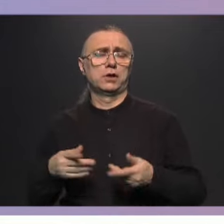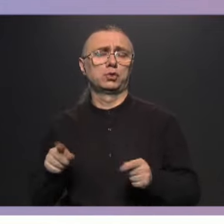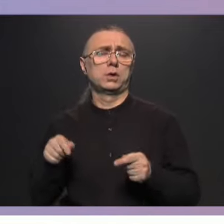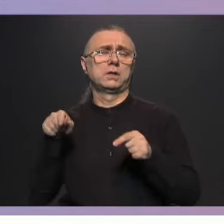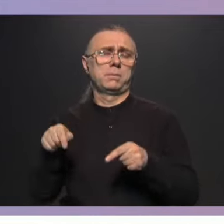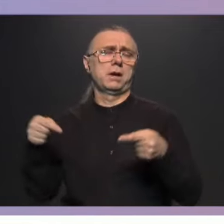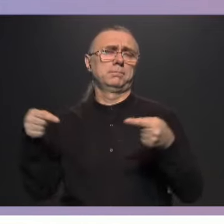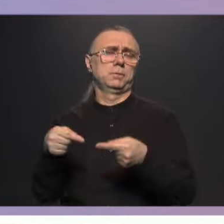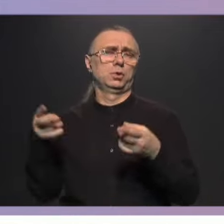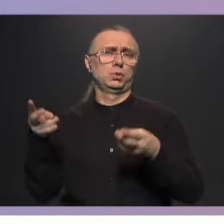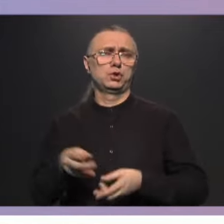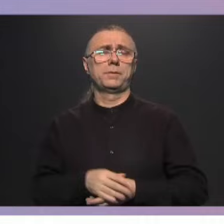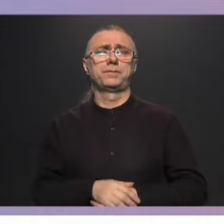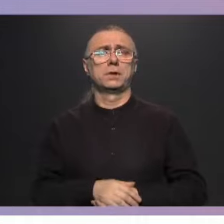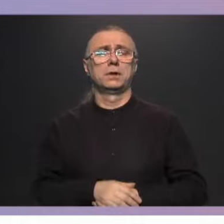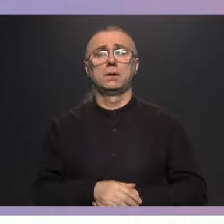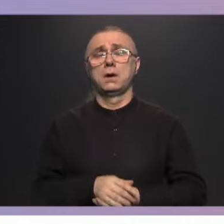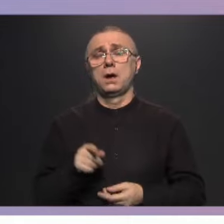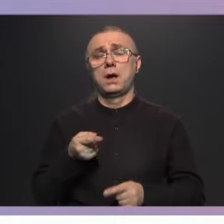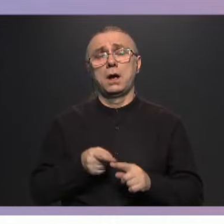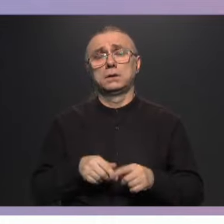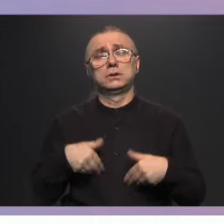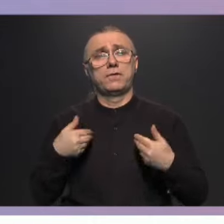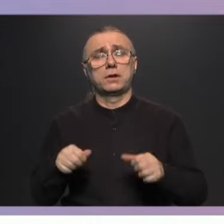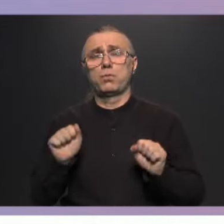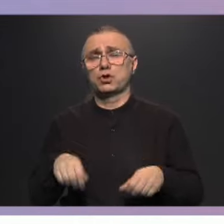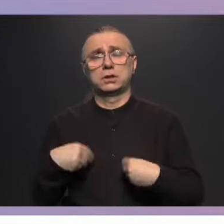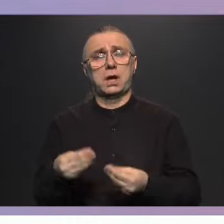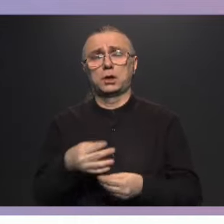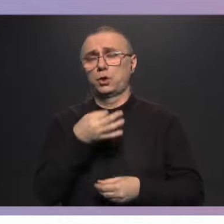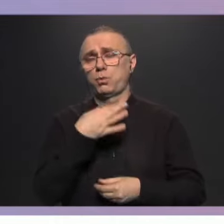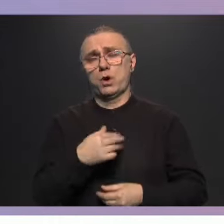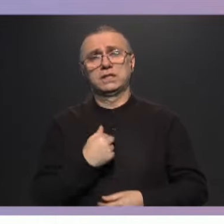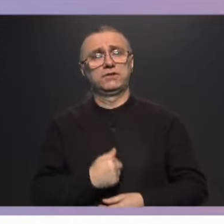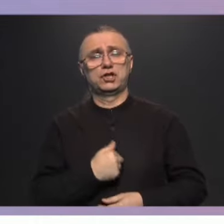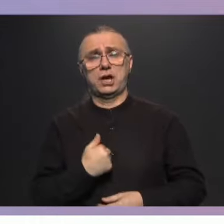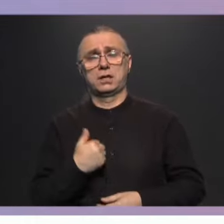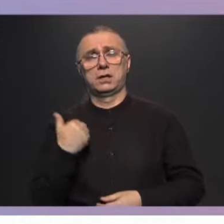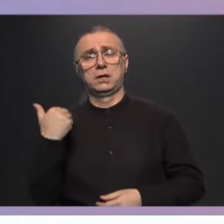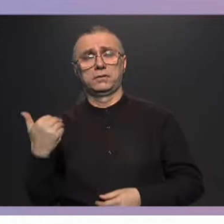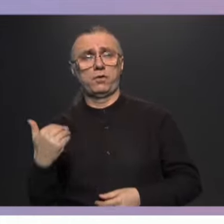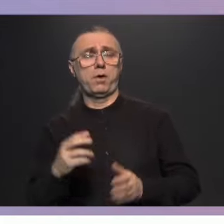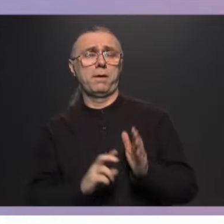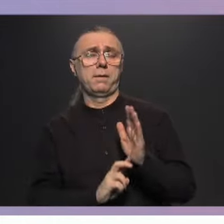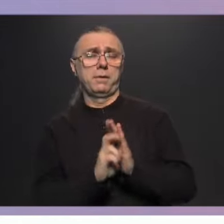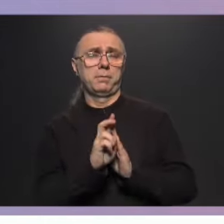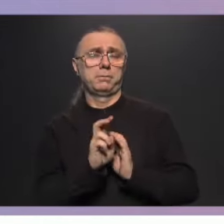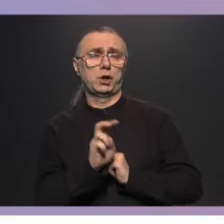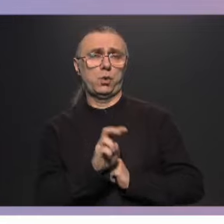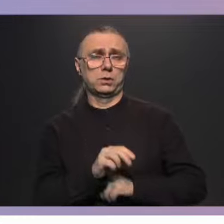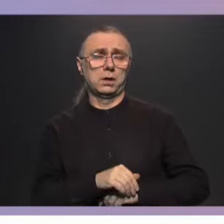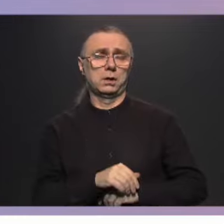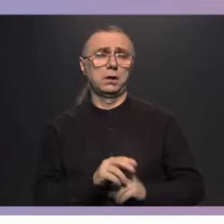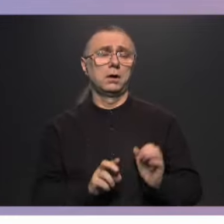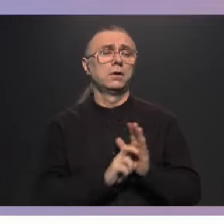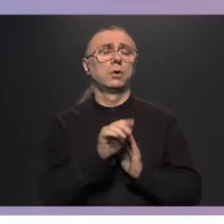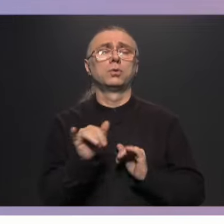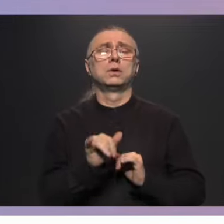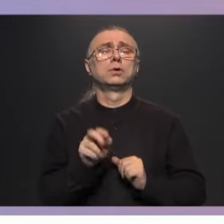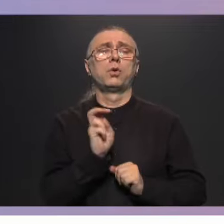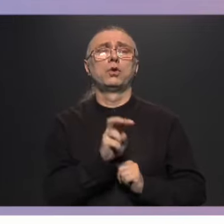может являться любой священник твоего прихода. То есть, ну, не любой, конечно, но я имею в виду священник твоего прихода, к которому ты ходишь постоянно, к